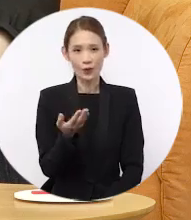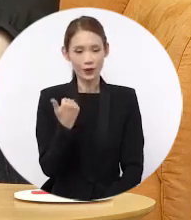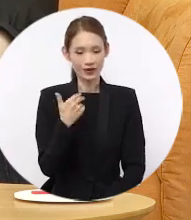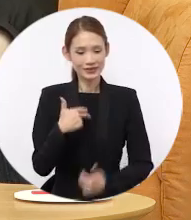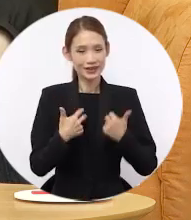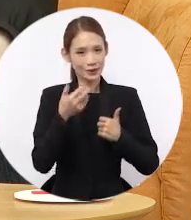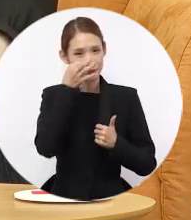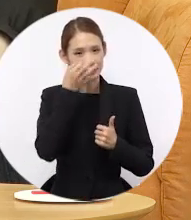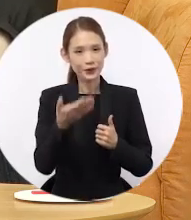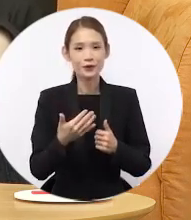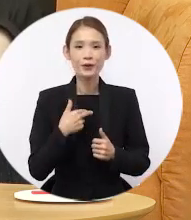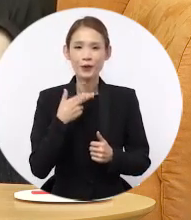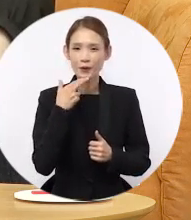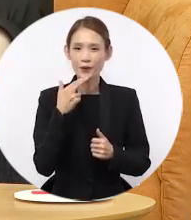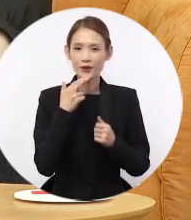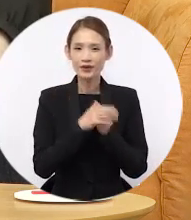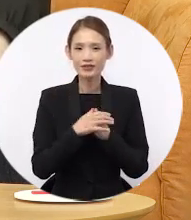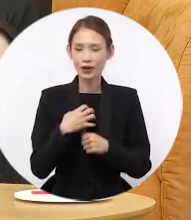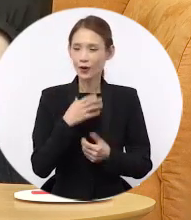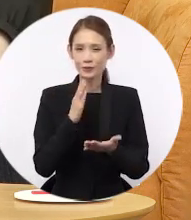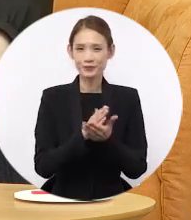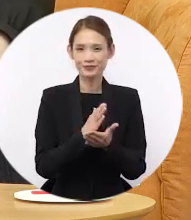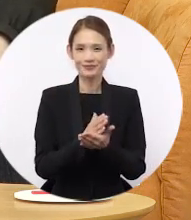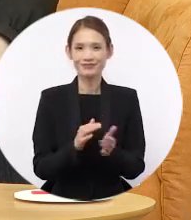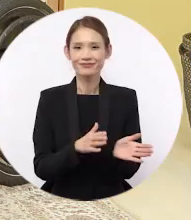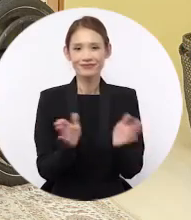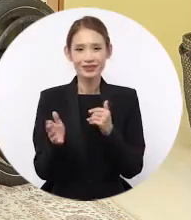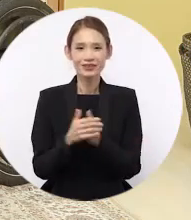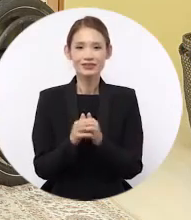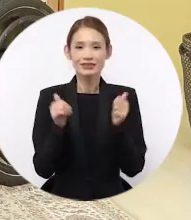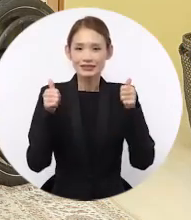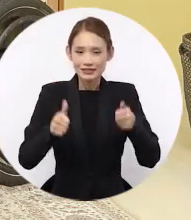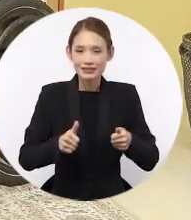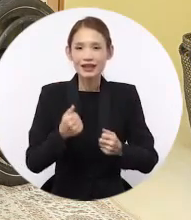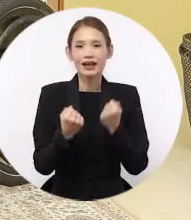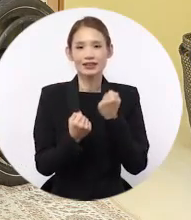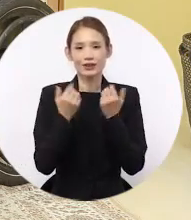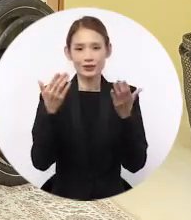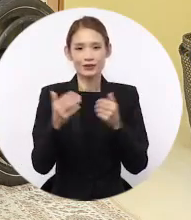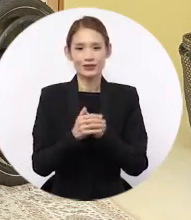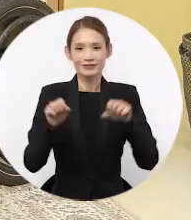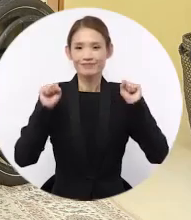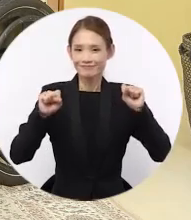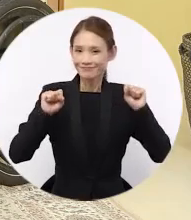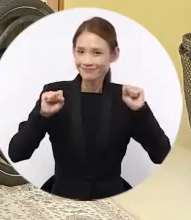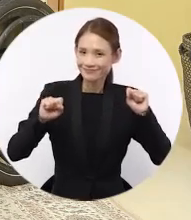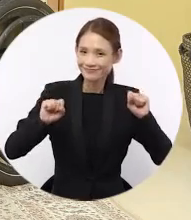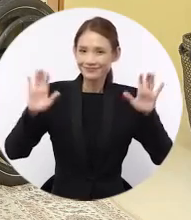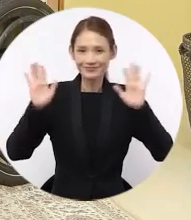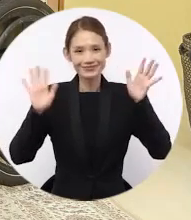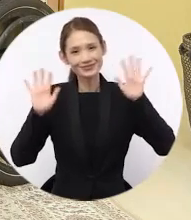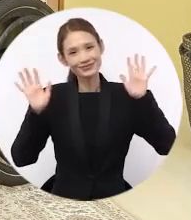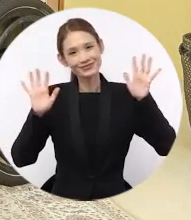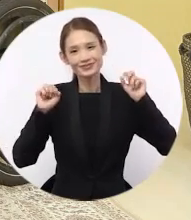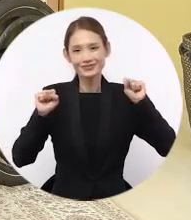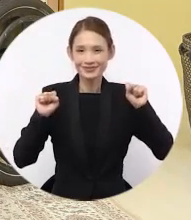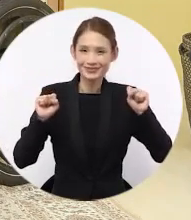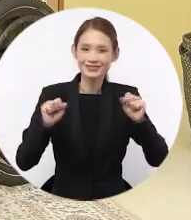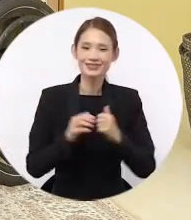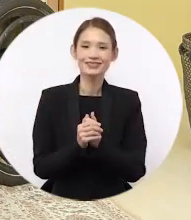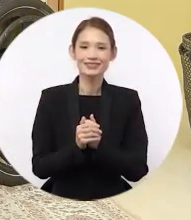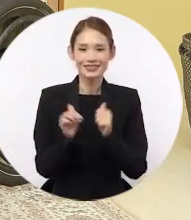앞에 우리가 얼마나 재밌는지 보여드렸으니까 없을 거예요. 걱정 노노입니다. 자, 여러분 그러면 저희 인사 먼저 드려보도록 하죠. 네, 안녕하세요.